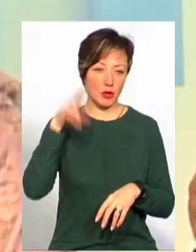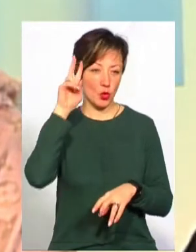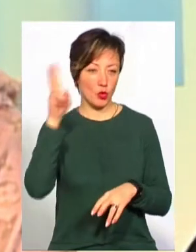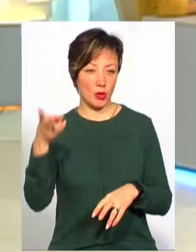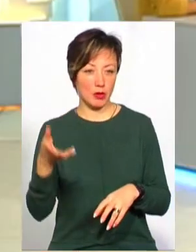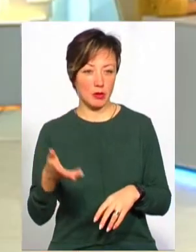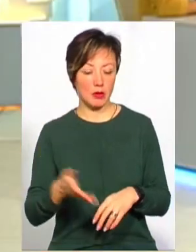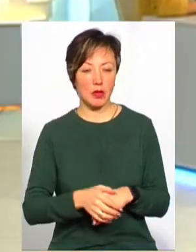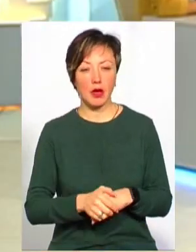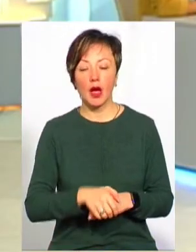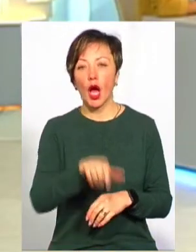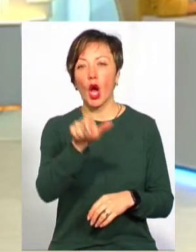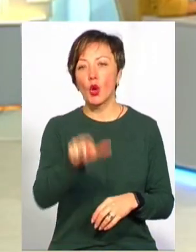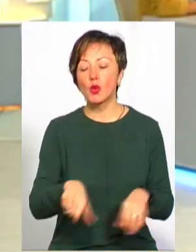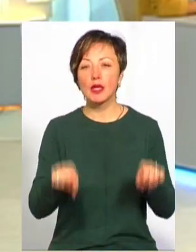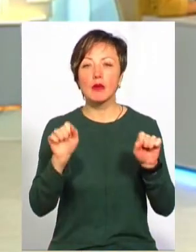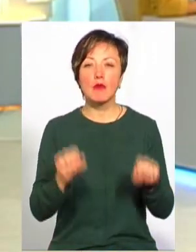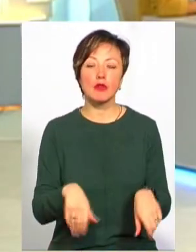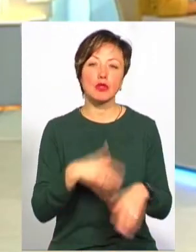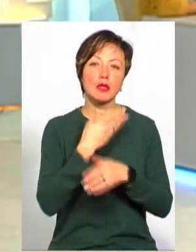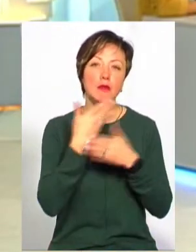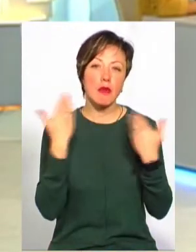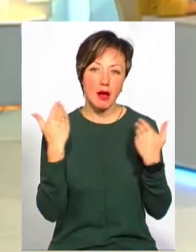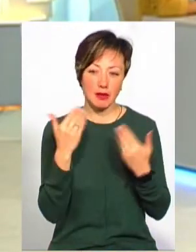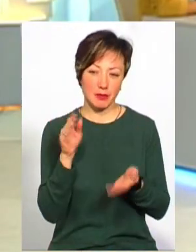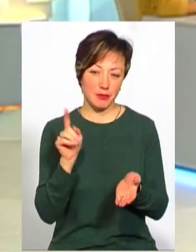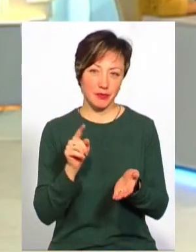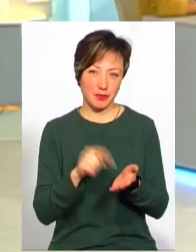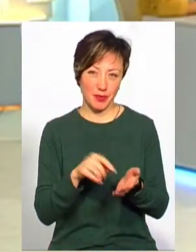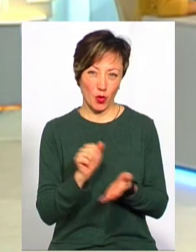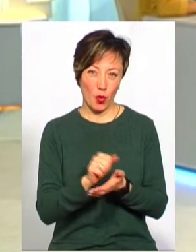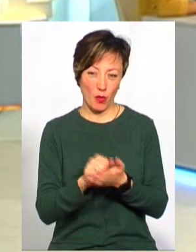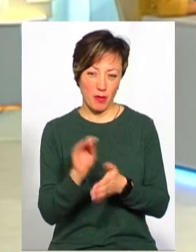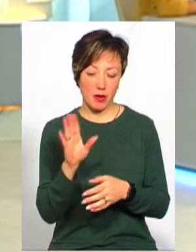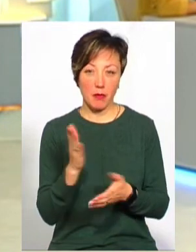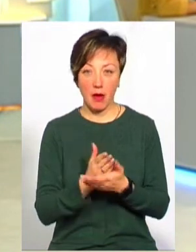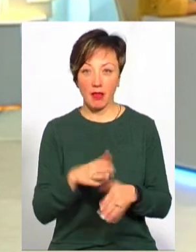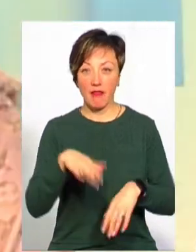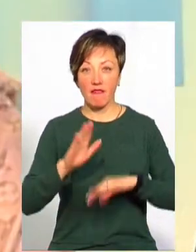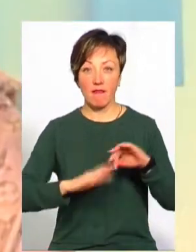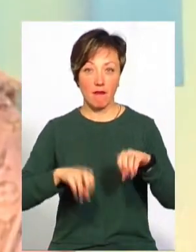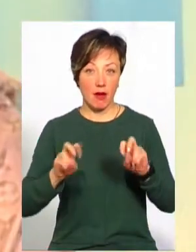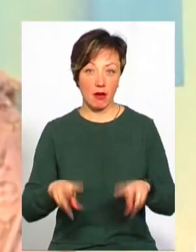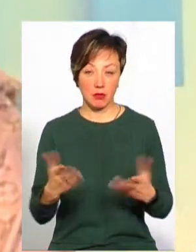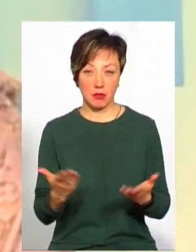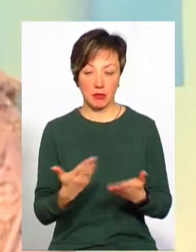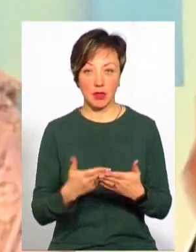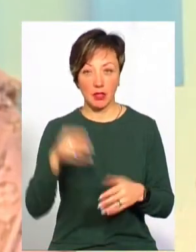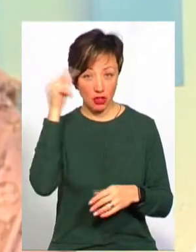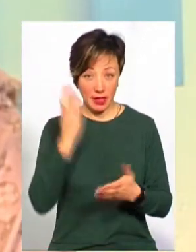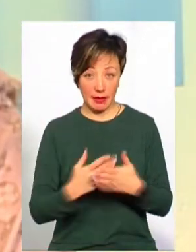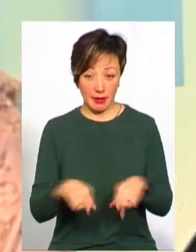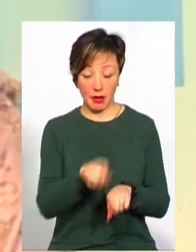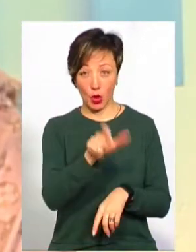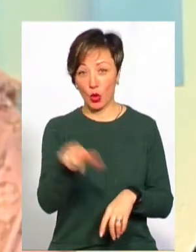вміє. Тобто людина може не мати корочок, скажімо так, як раніше кажуть, але мати фах, іменно навчитися, є